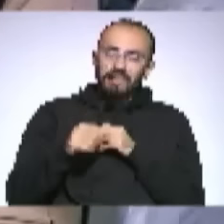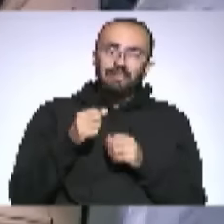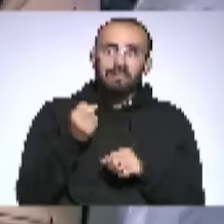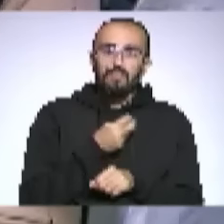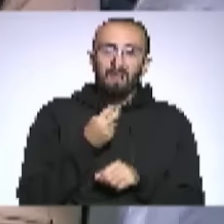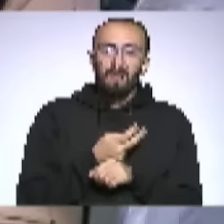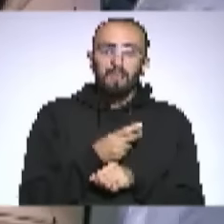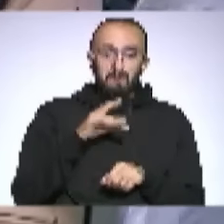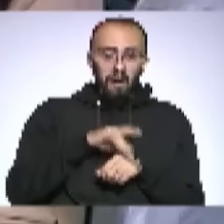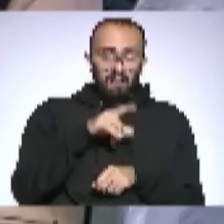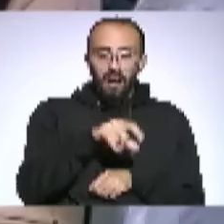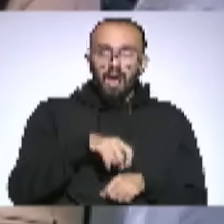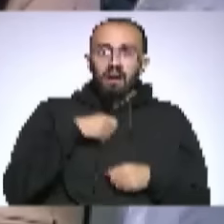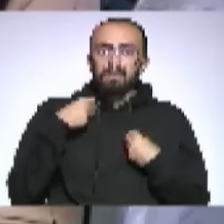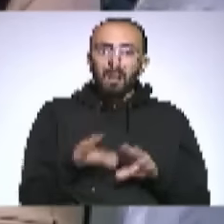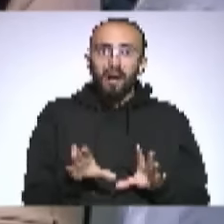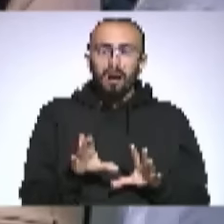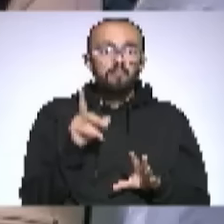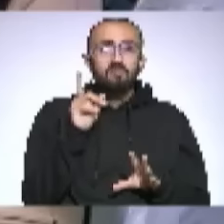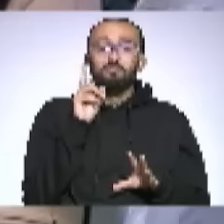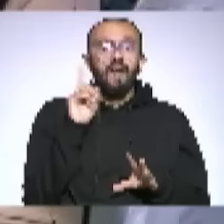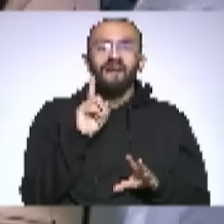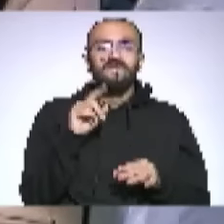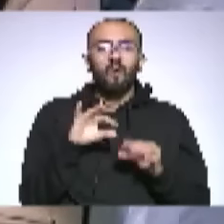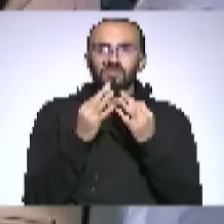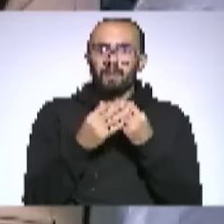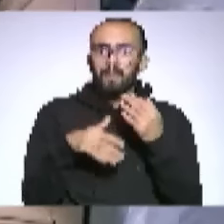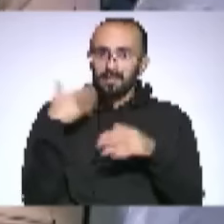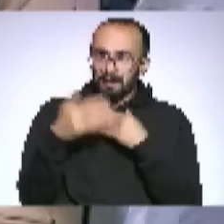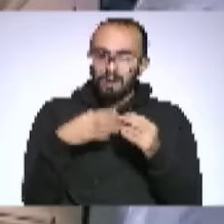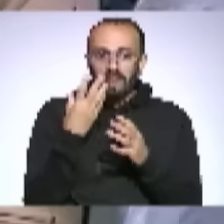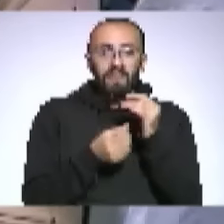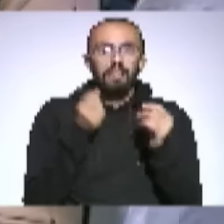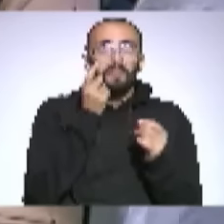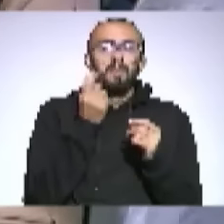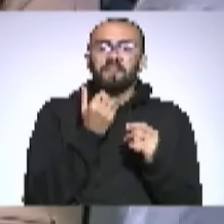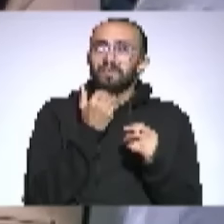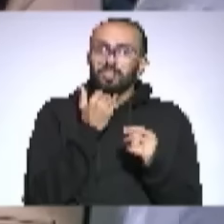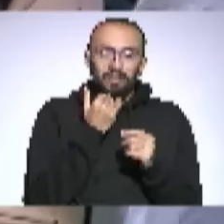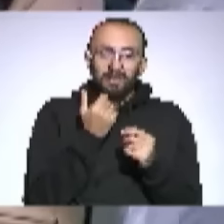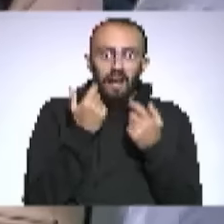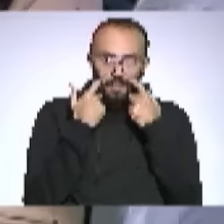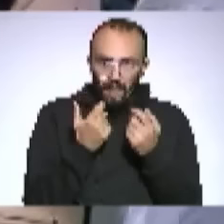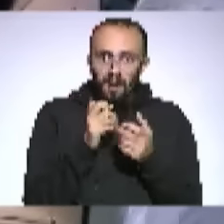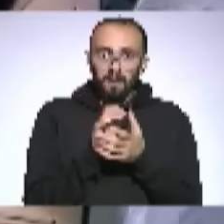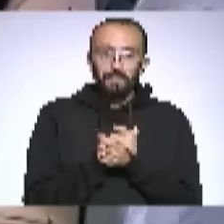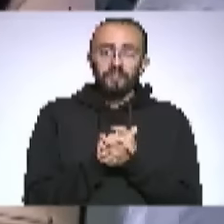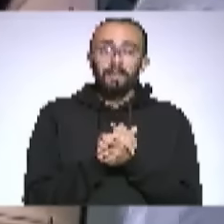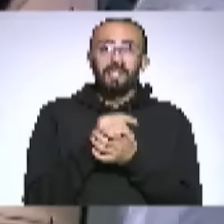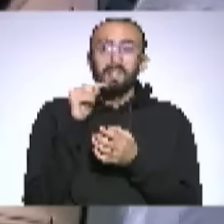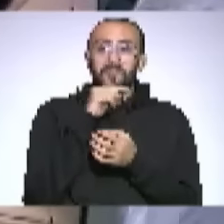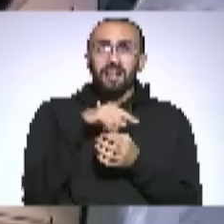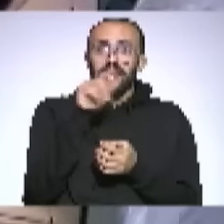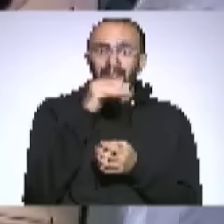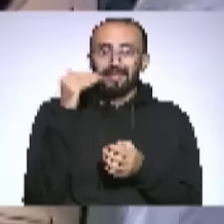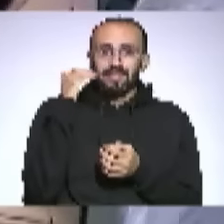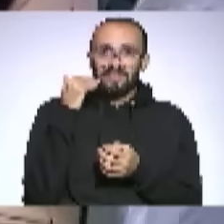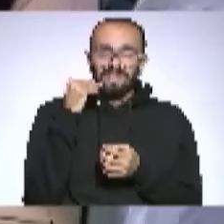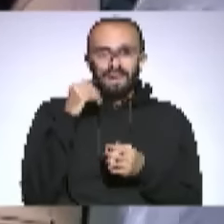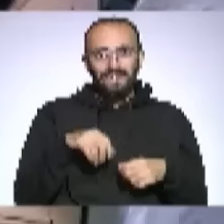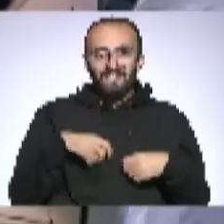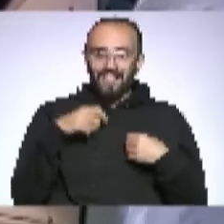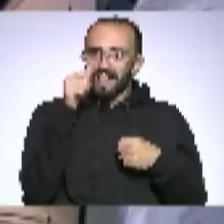هيضيع حياته مش هيعرف يكون اسره ولا هيبقى له ابناء طبيعيين بسهوله البنات اللي بيفرحوا بشباب عايش